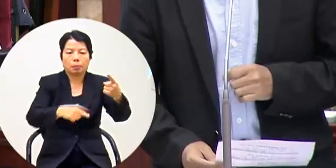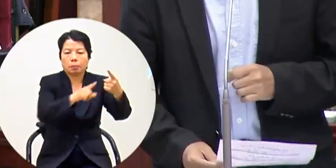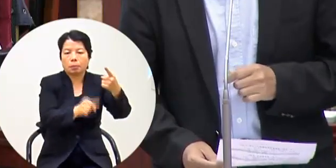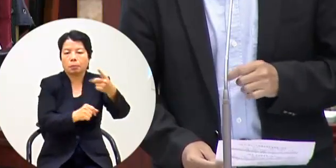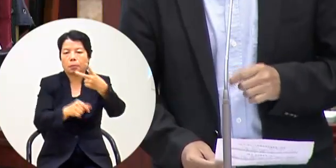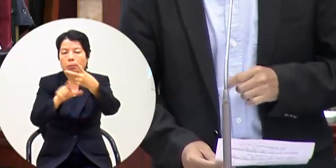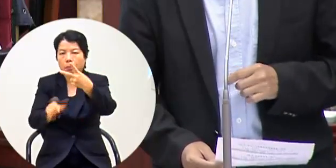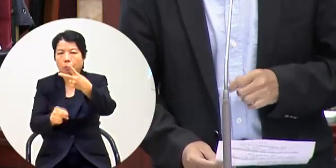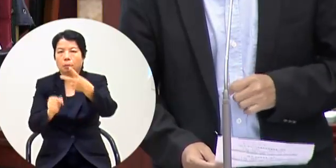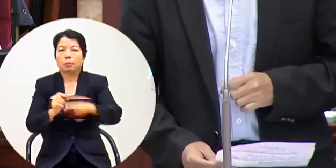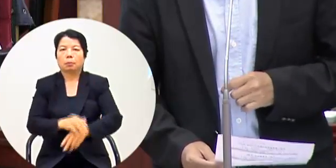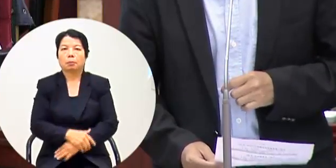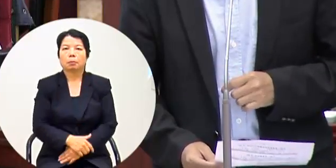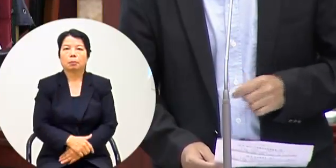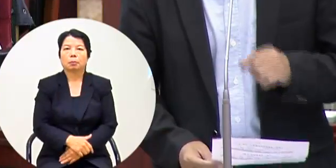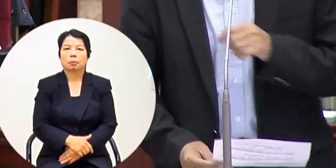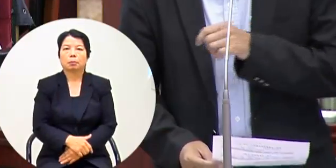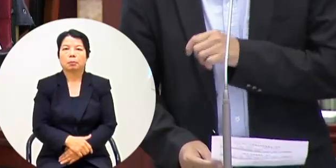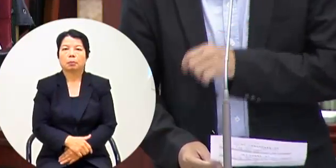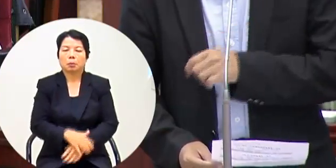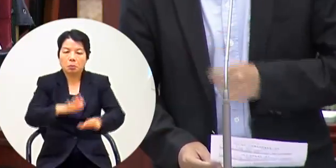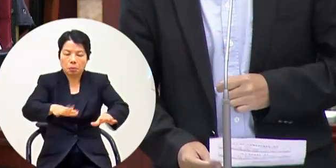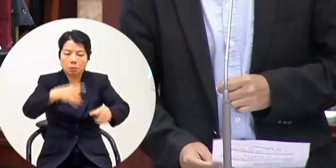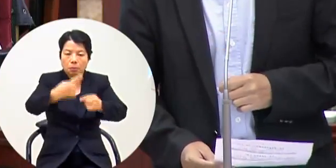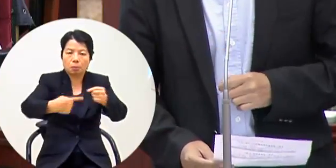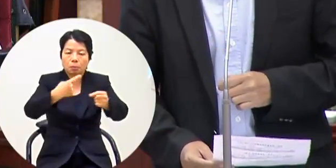今年的那个年初的时候，以及